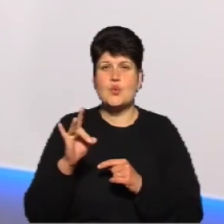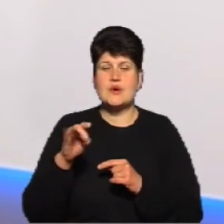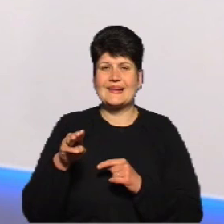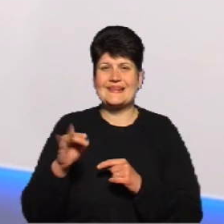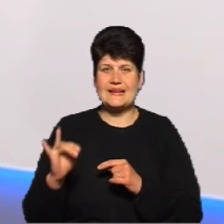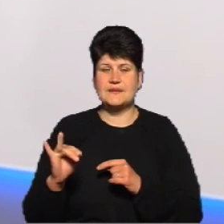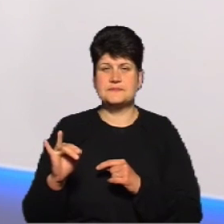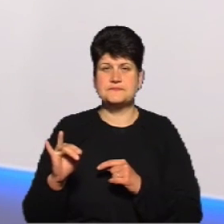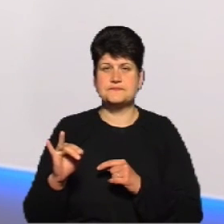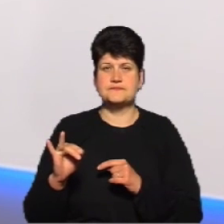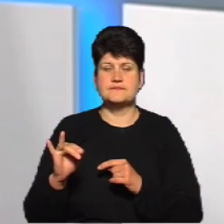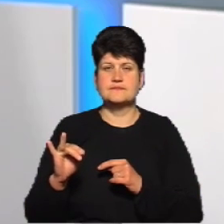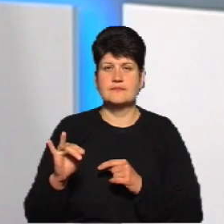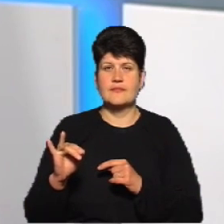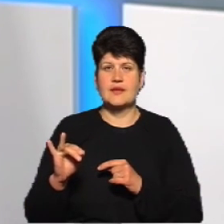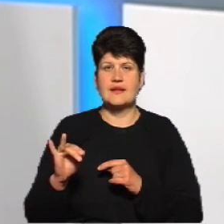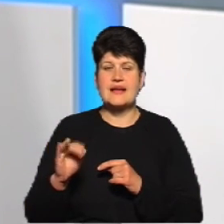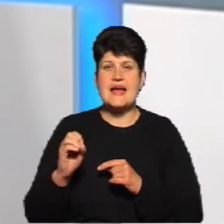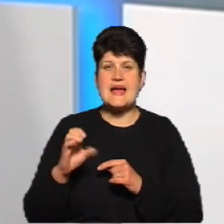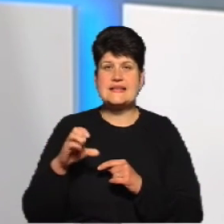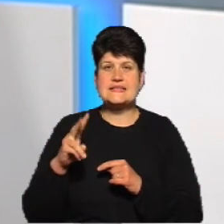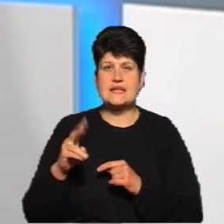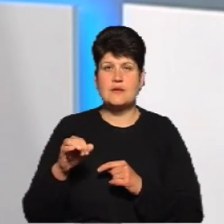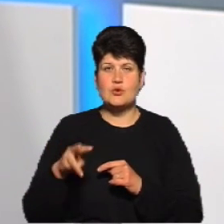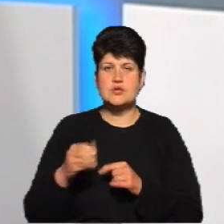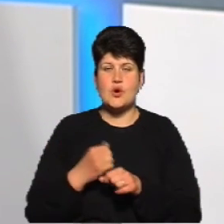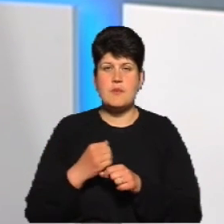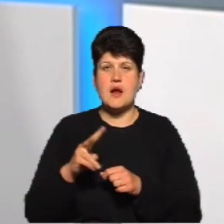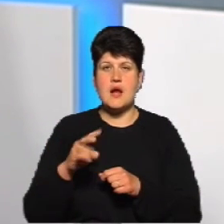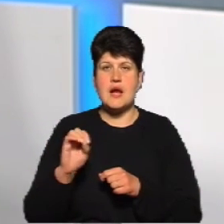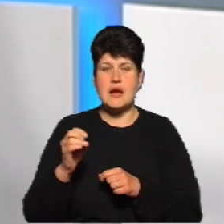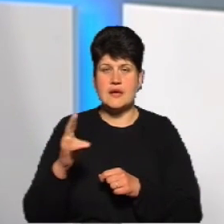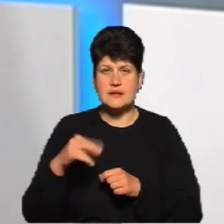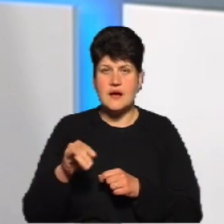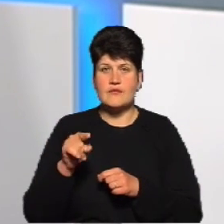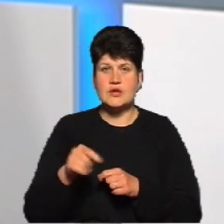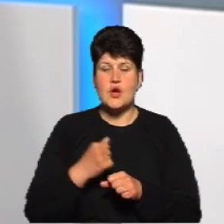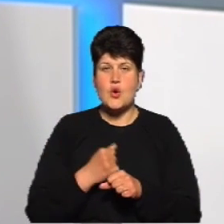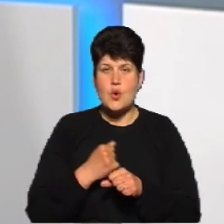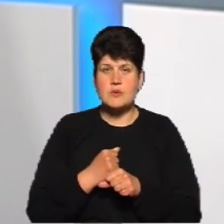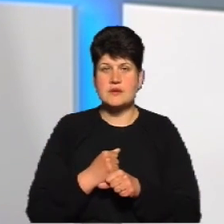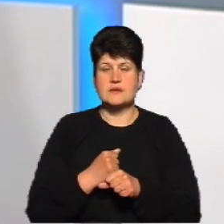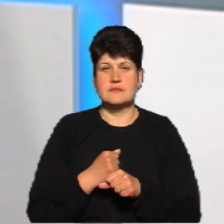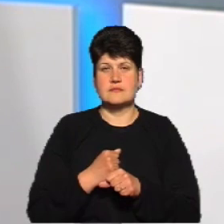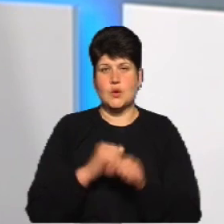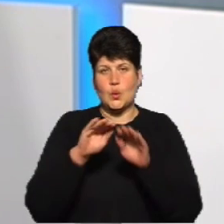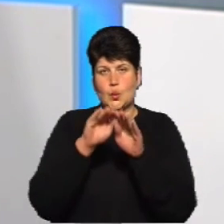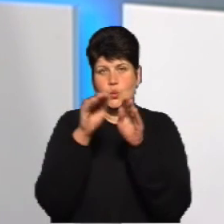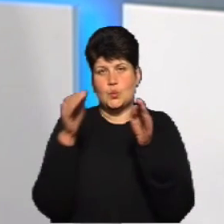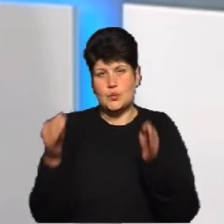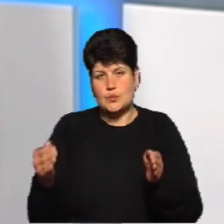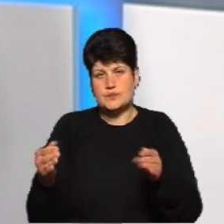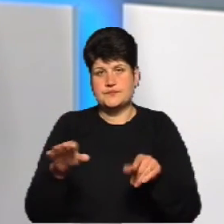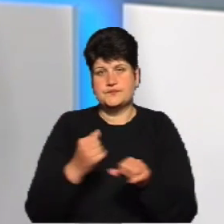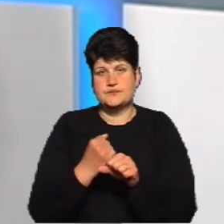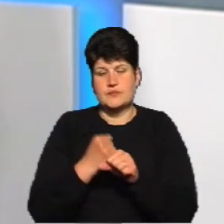на ескімоси роблять їх з льоду, так? Так, так? Кримські татари їх робили з того підручних матеріалів, які, власне, були в степовій